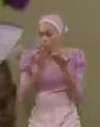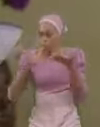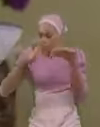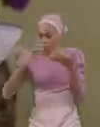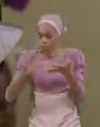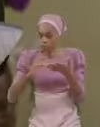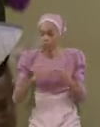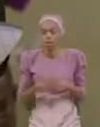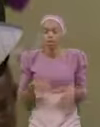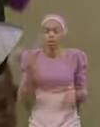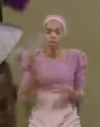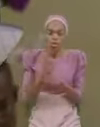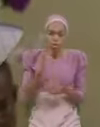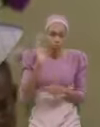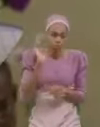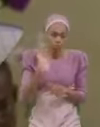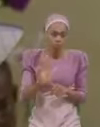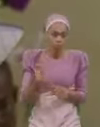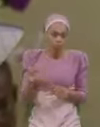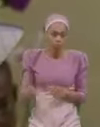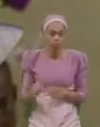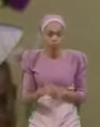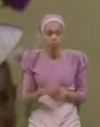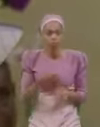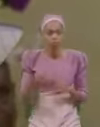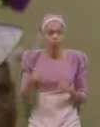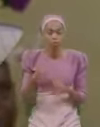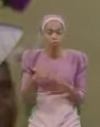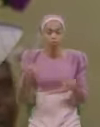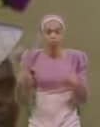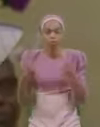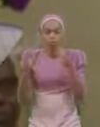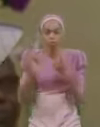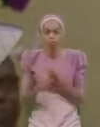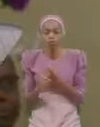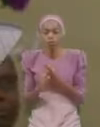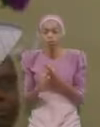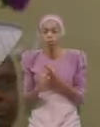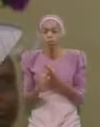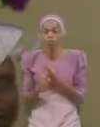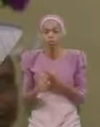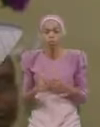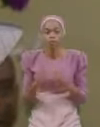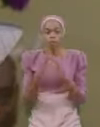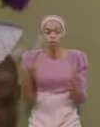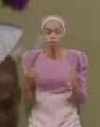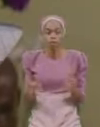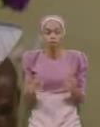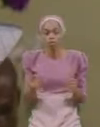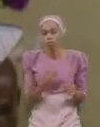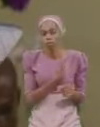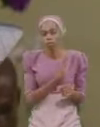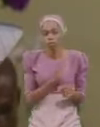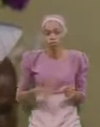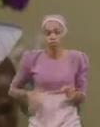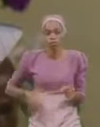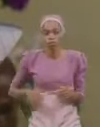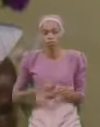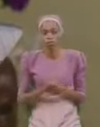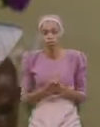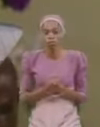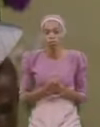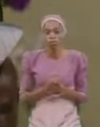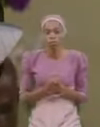ouvriers fais attention à toi quand tu vas dans la maison de Dieu et que Ton